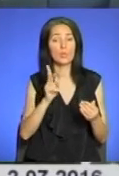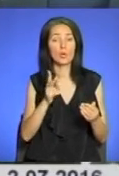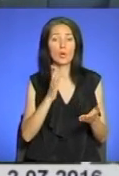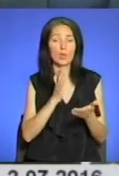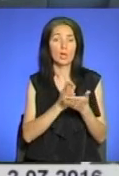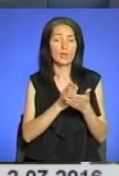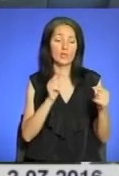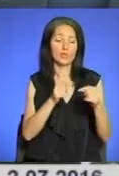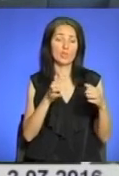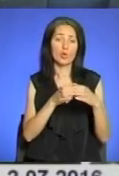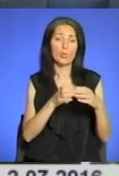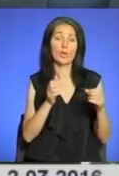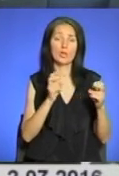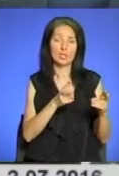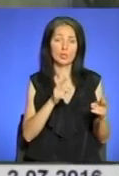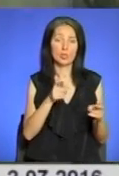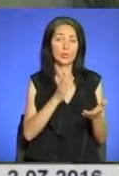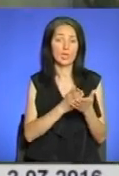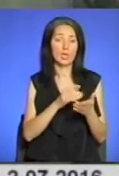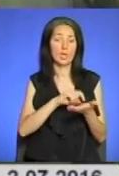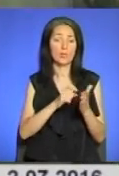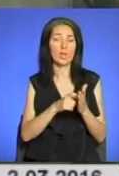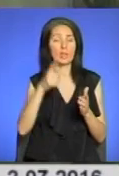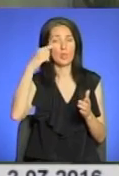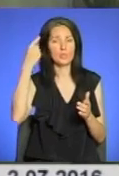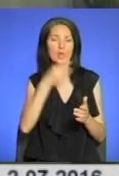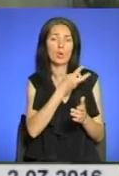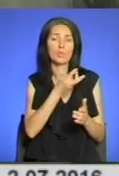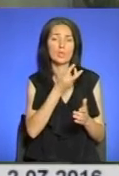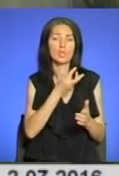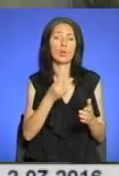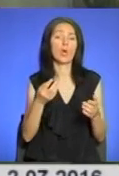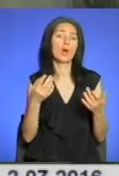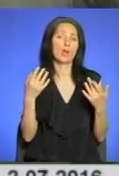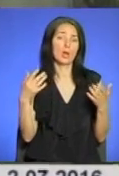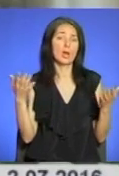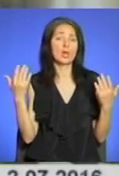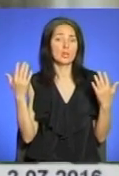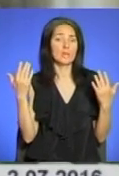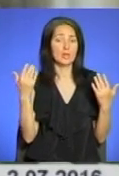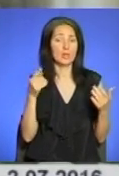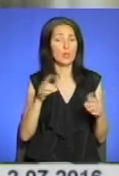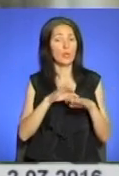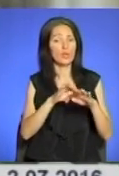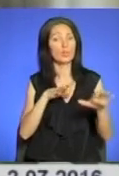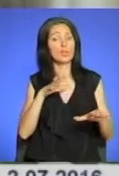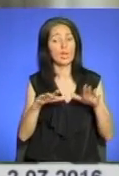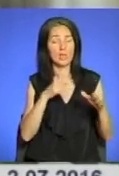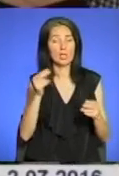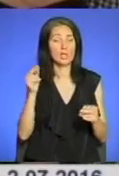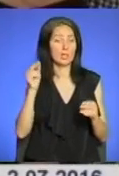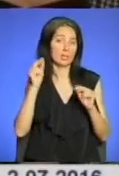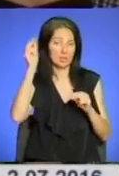ризику тут в нас є кімната психоемоційного розвантаження ми з ними проводимо тренінги такі заняття бесіди